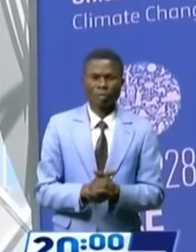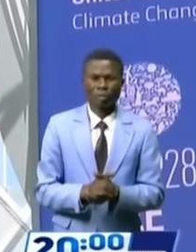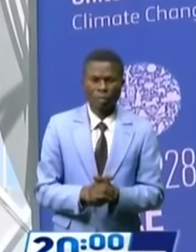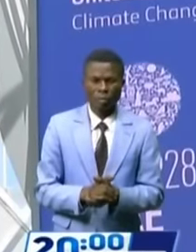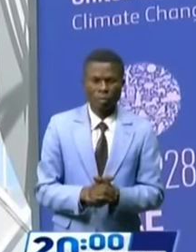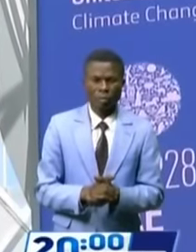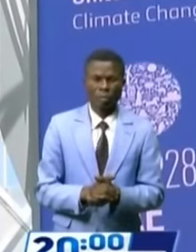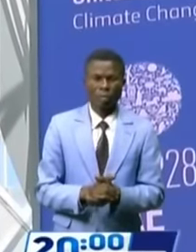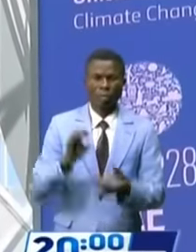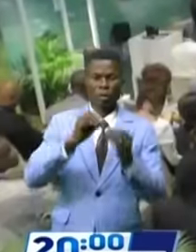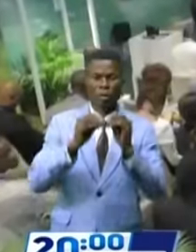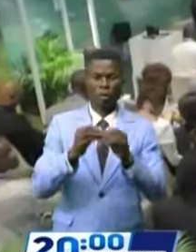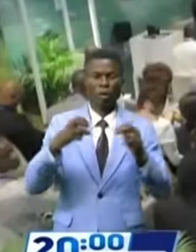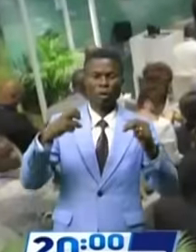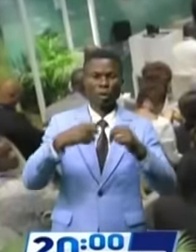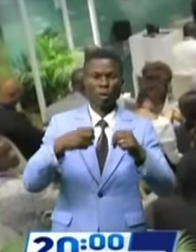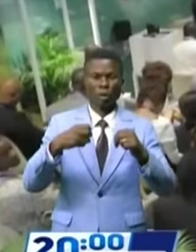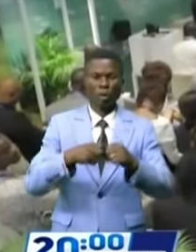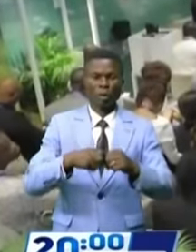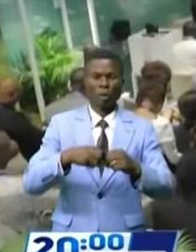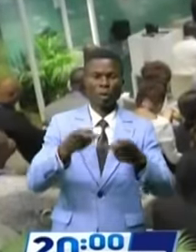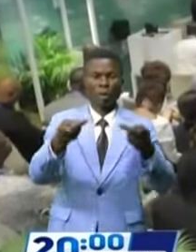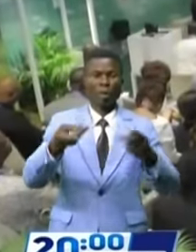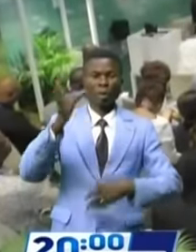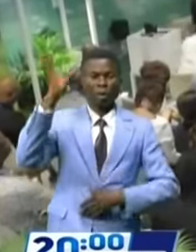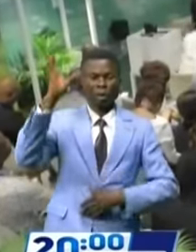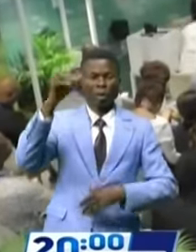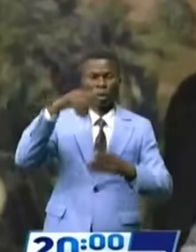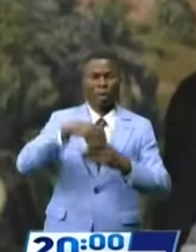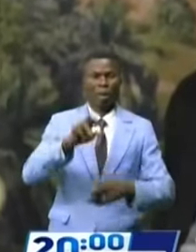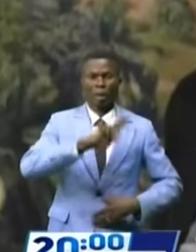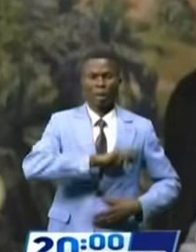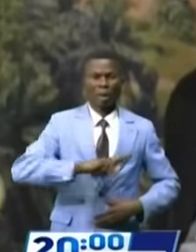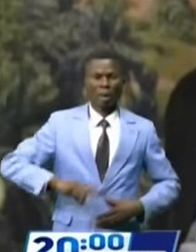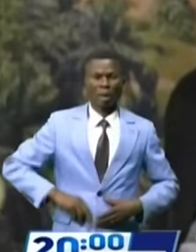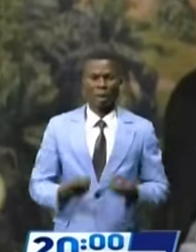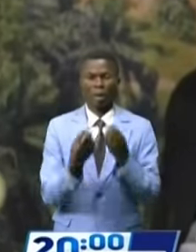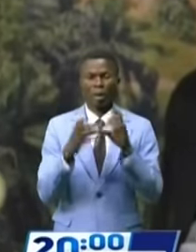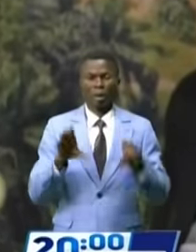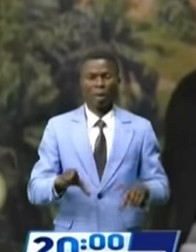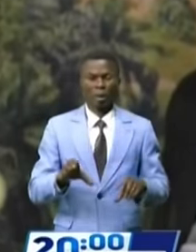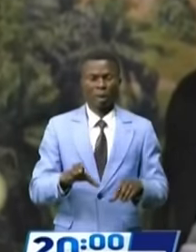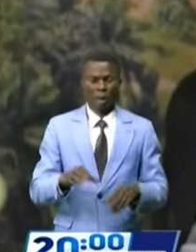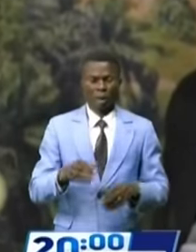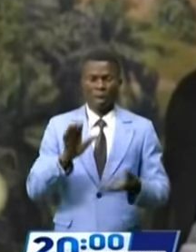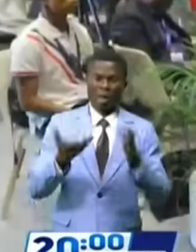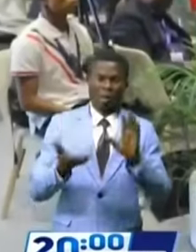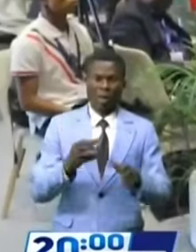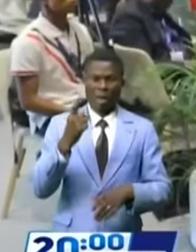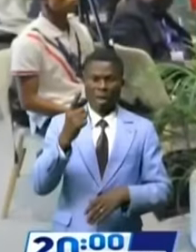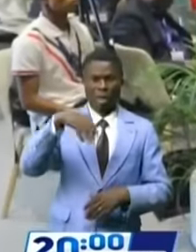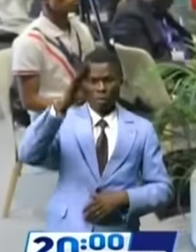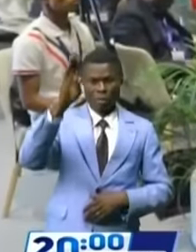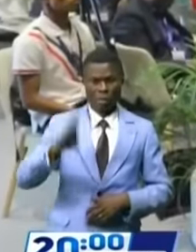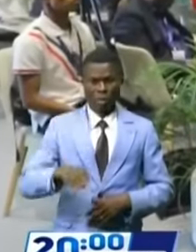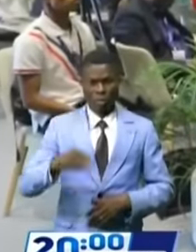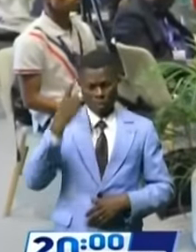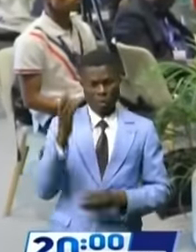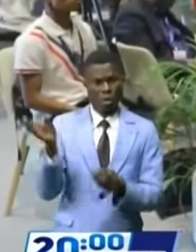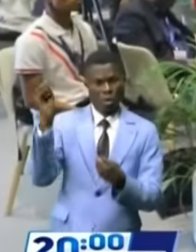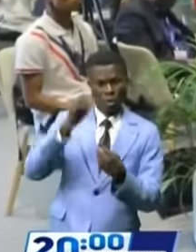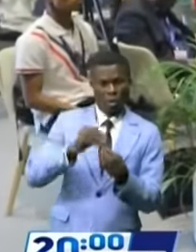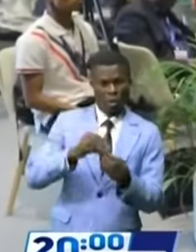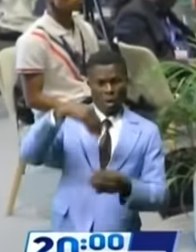Le taux d'électrification dans les milieux ruraux en République démocratique du Congo est estimé à 1%. Pour augmenter